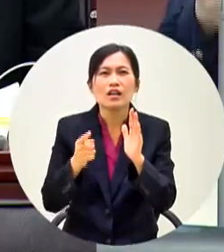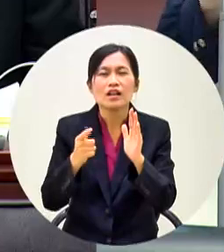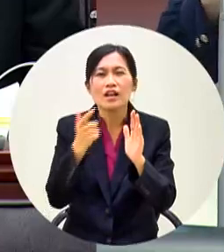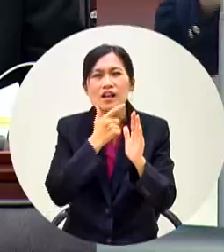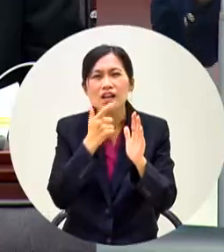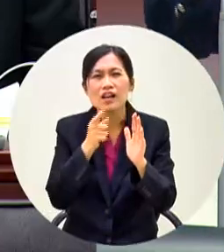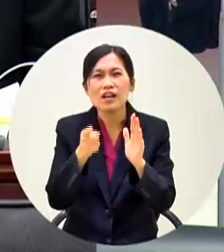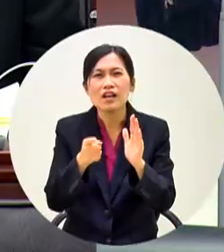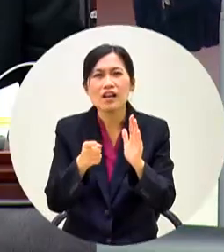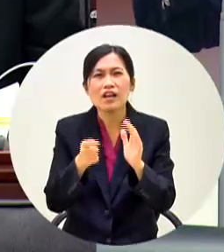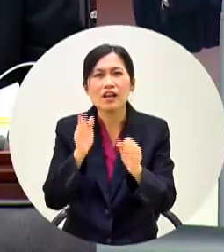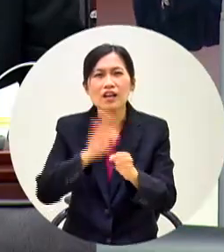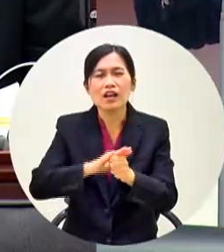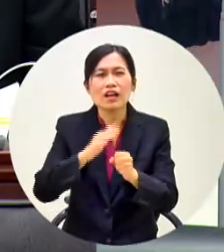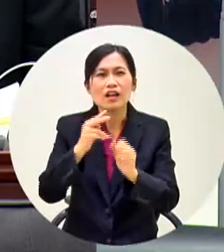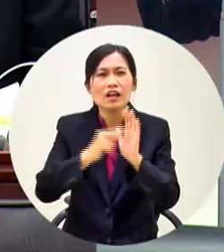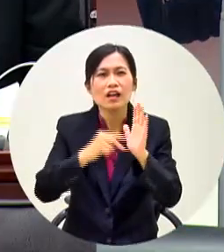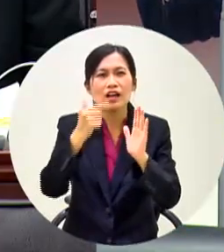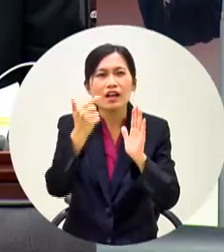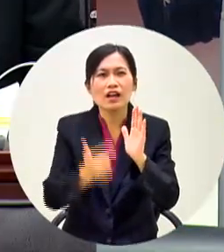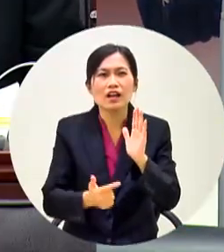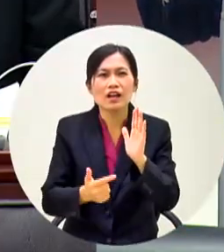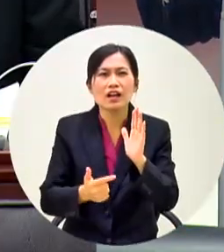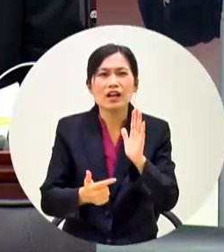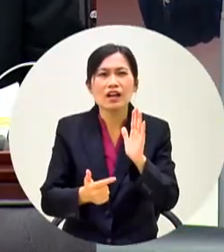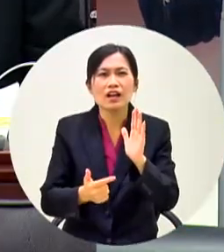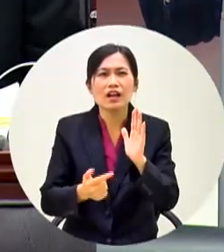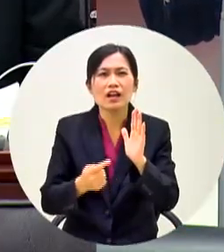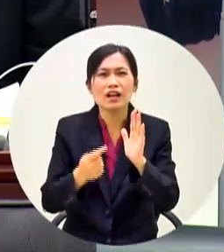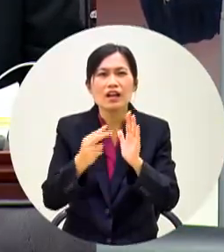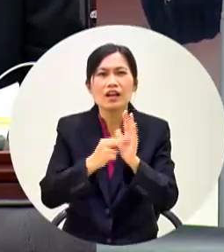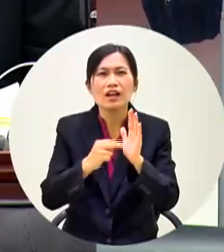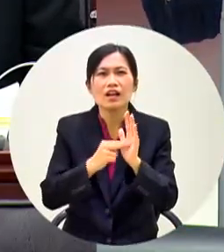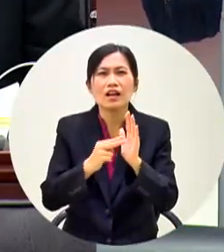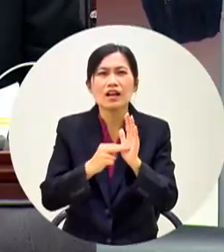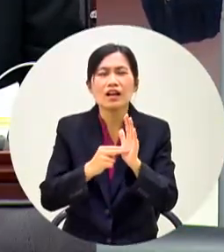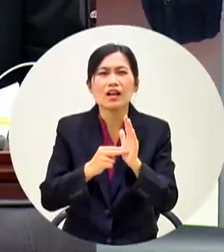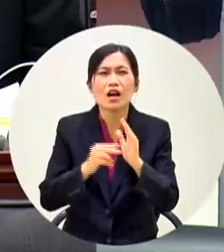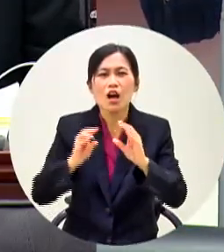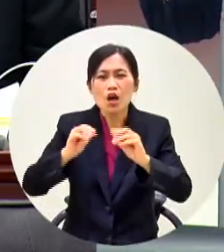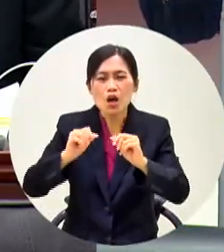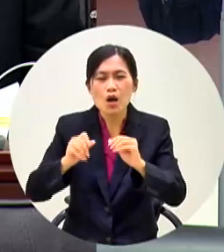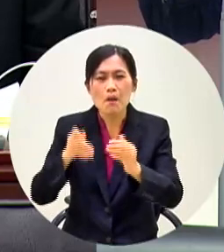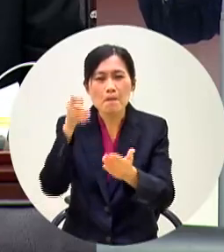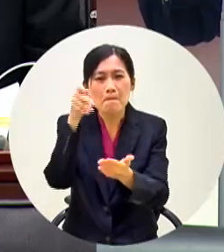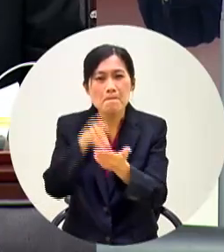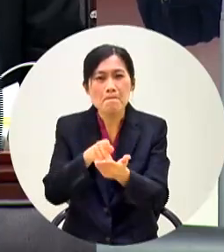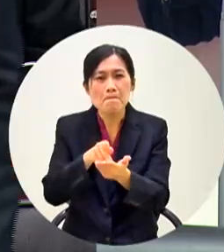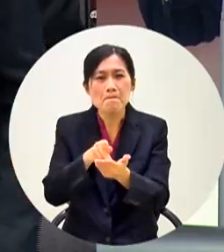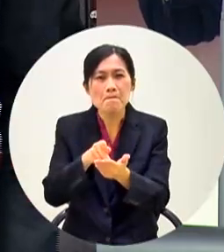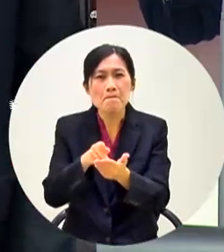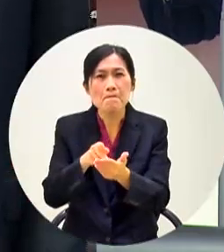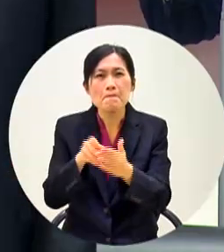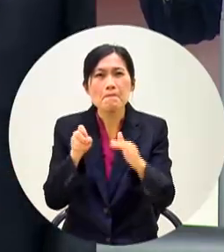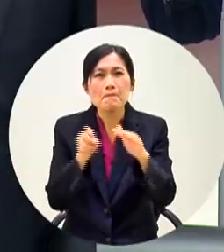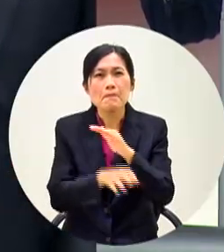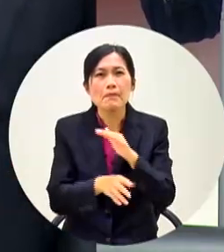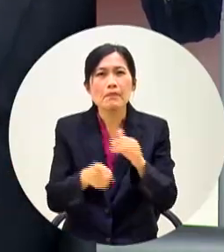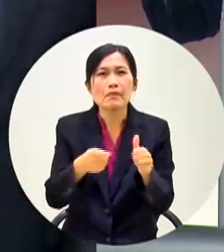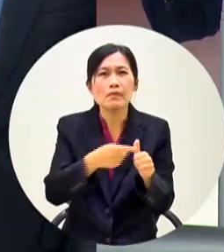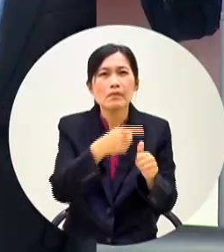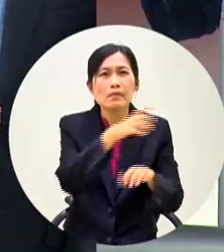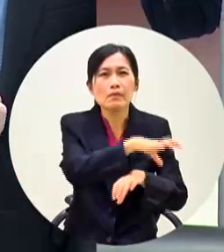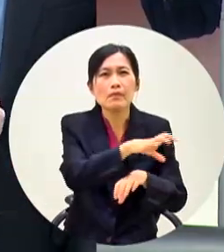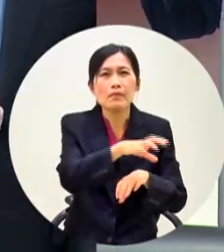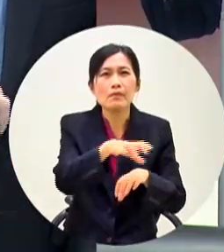这不会补充的太慢了吗？ 不会 啊，是不是？ 我刚刚解释的非 常清楚。你土地报编什么时候才能报编？要先环评过了以后才能